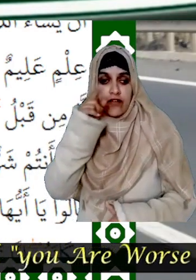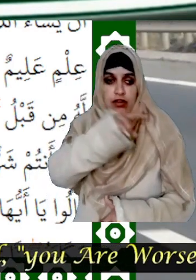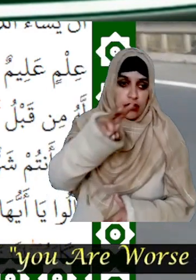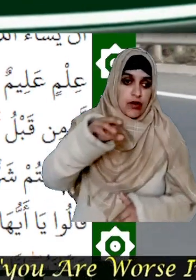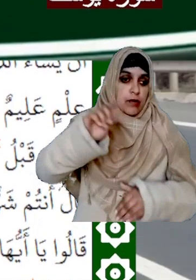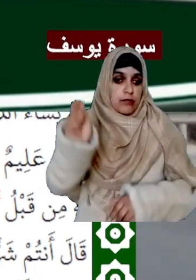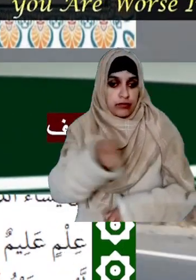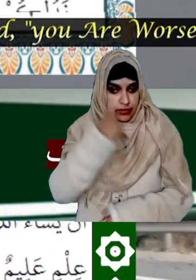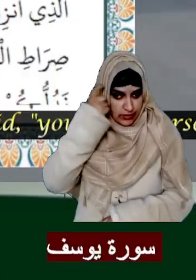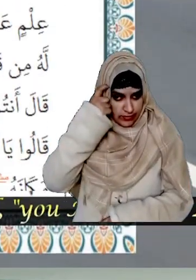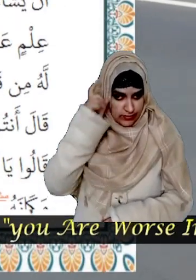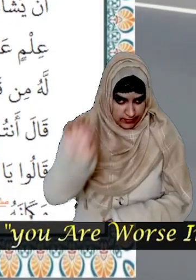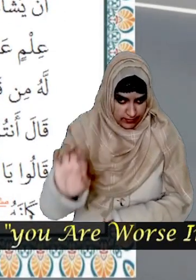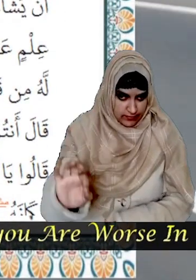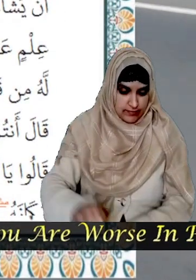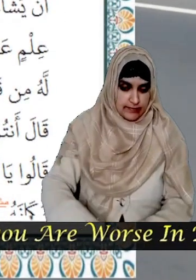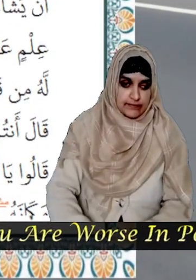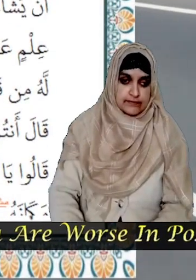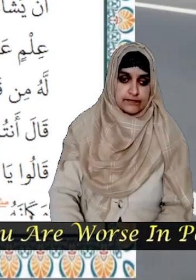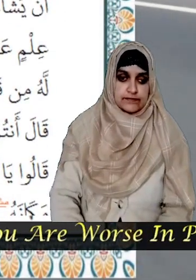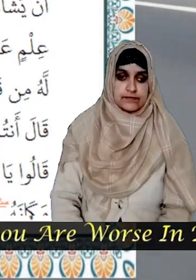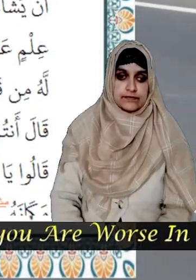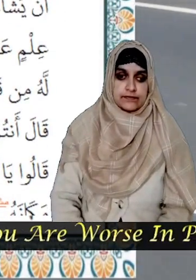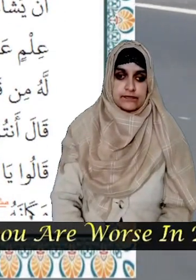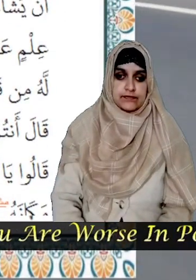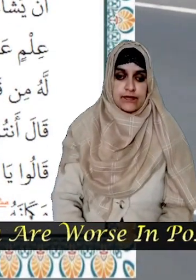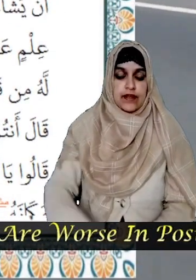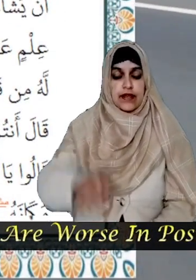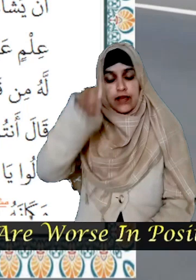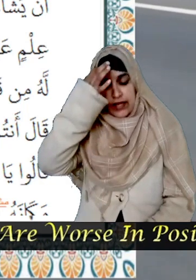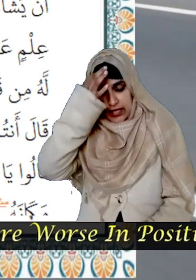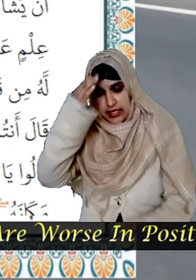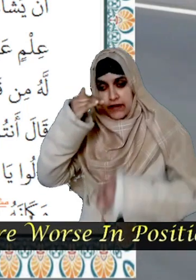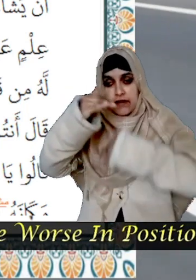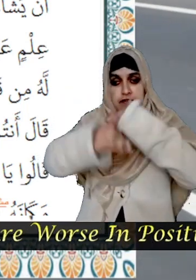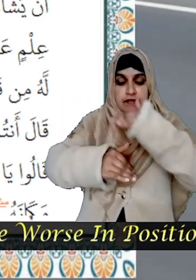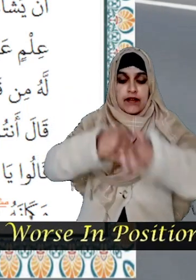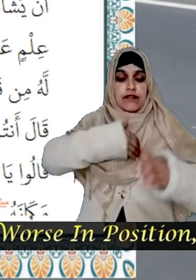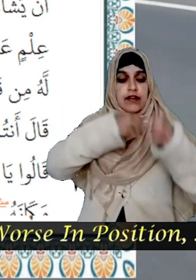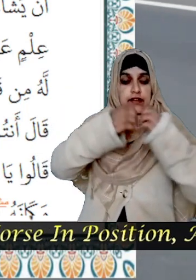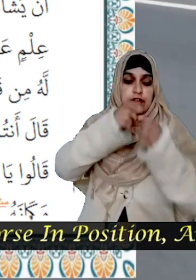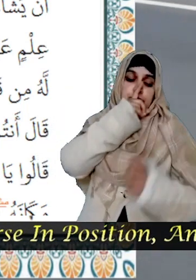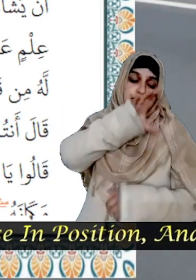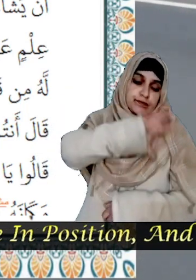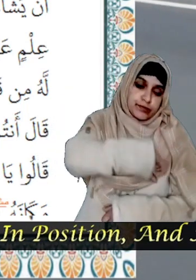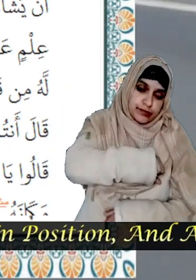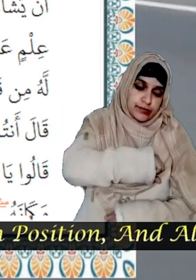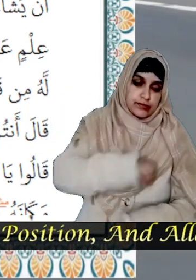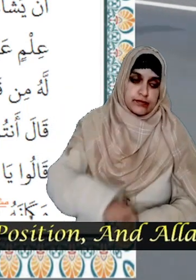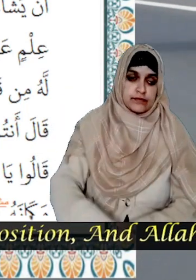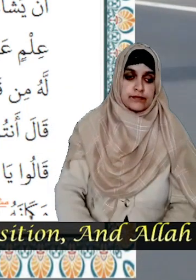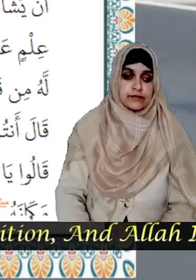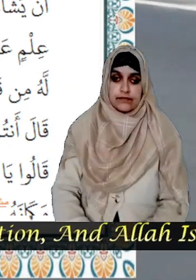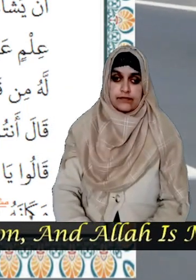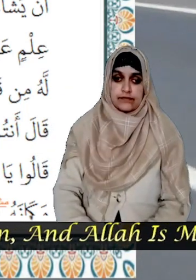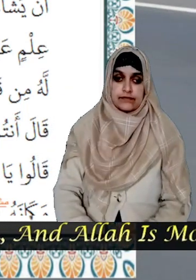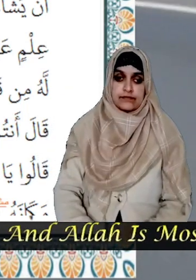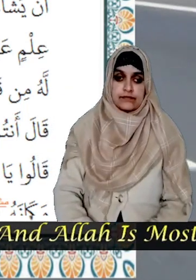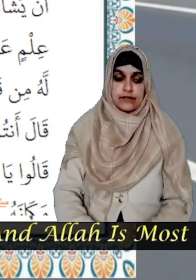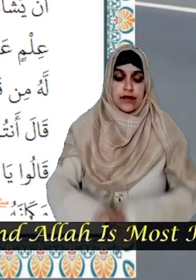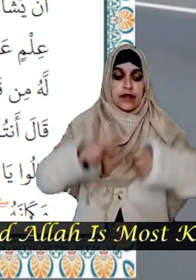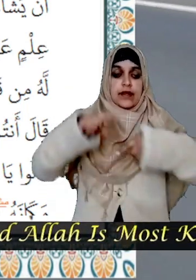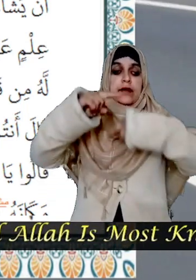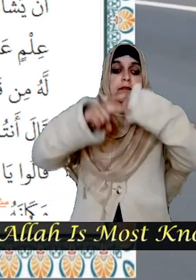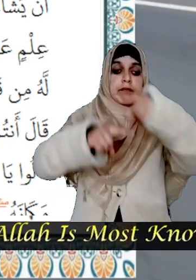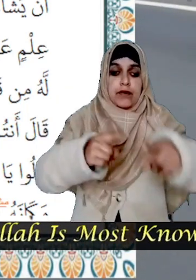دنيا أبلي بنيامين كيسا أبقم اللتجأن إن يسرق مجانكم بنيامين كيوها